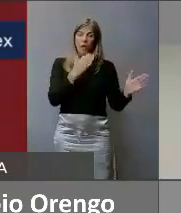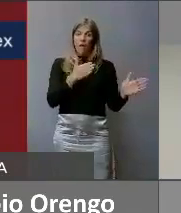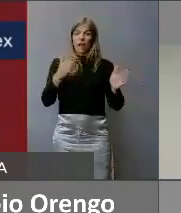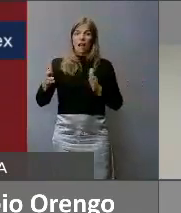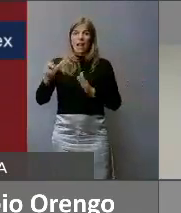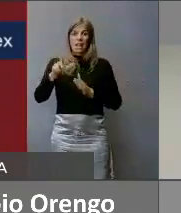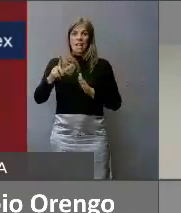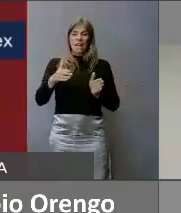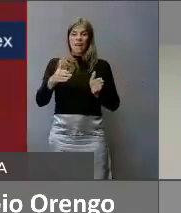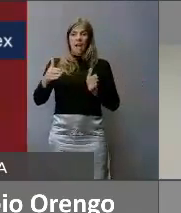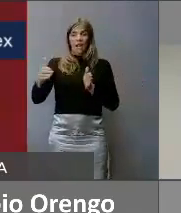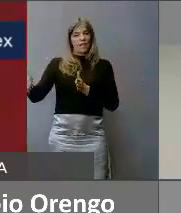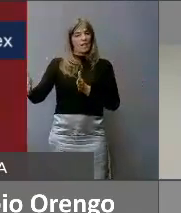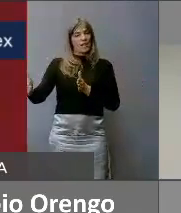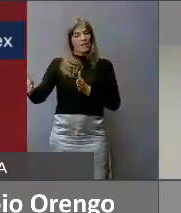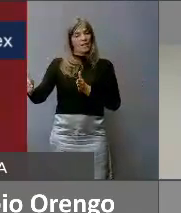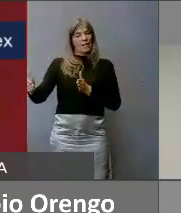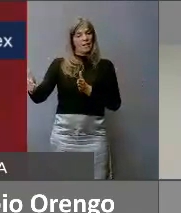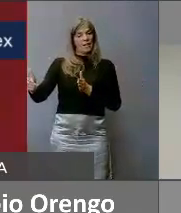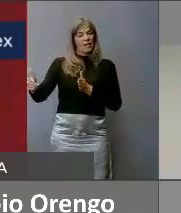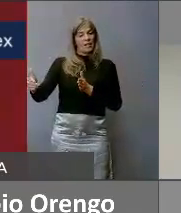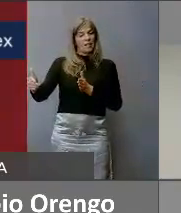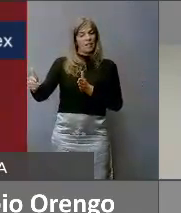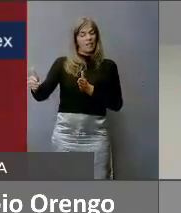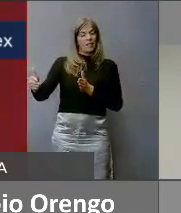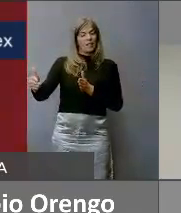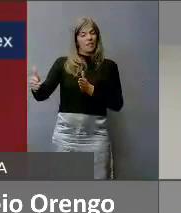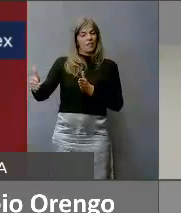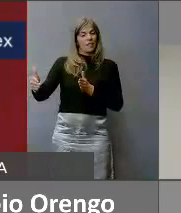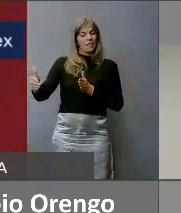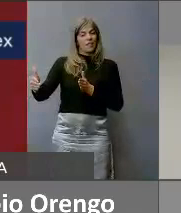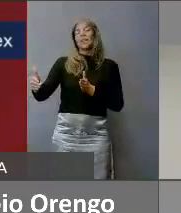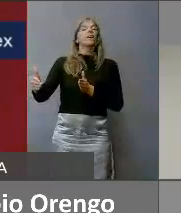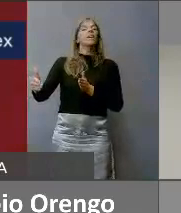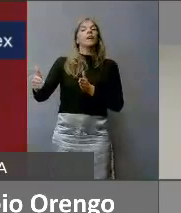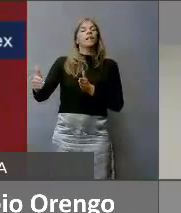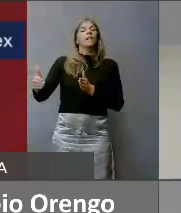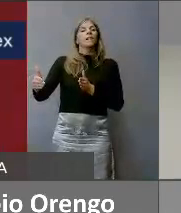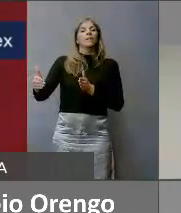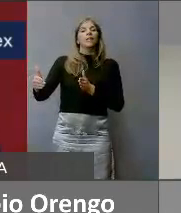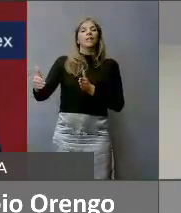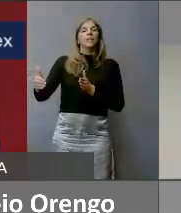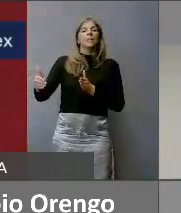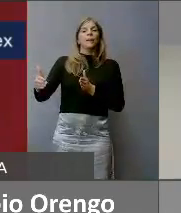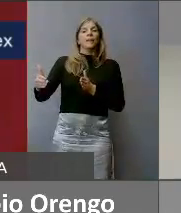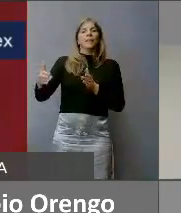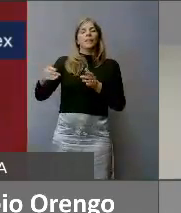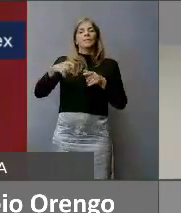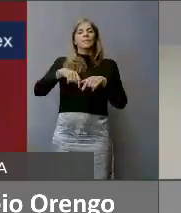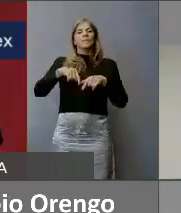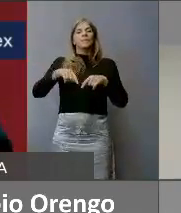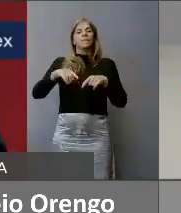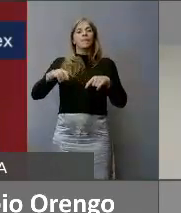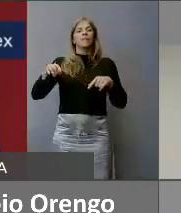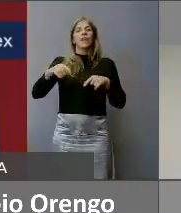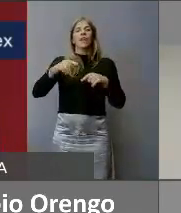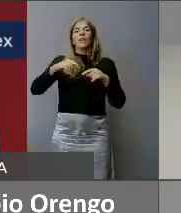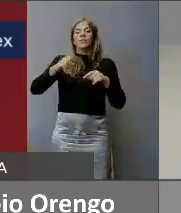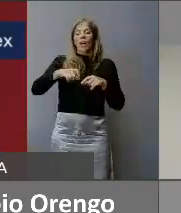davvero consentito un semi se mi passate il termine il diciamo giro mare